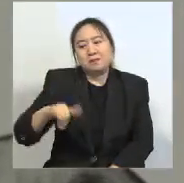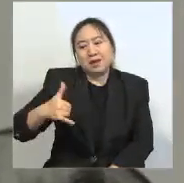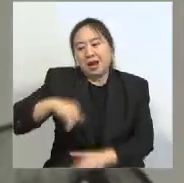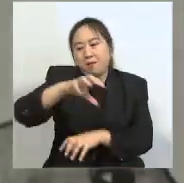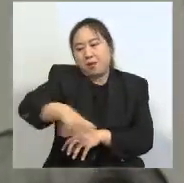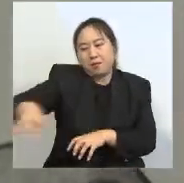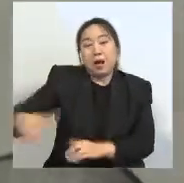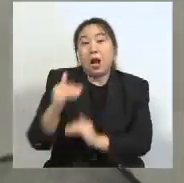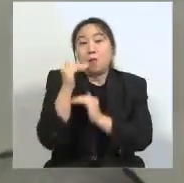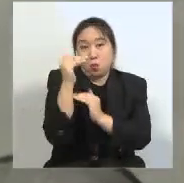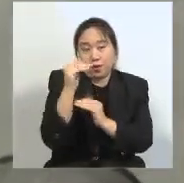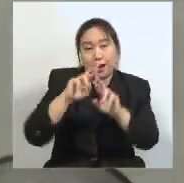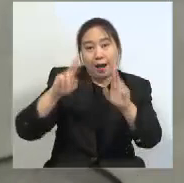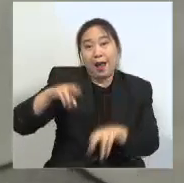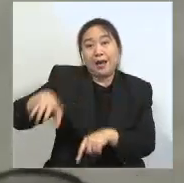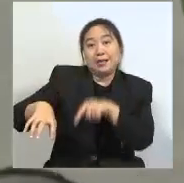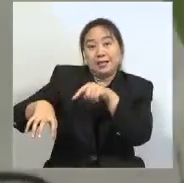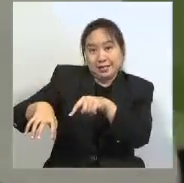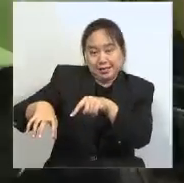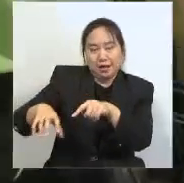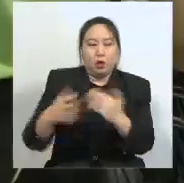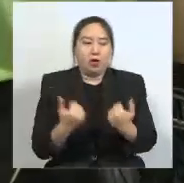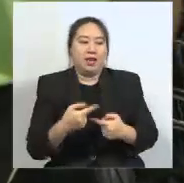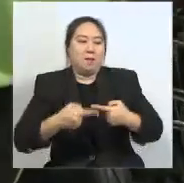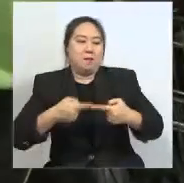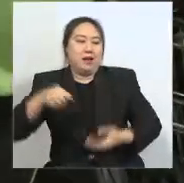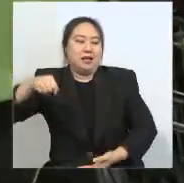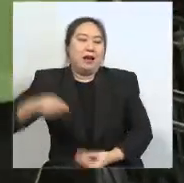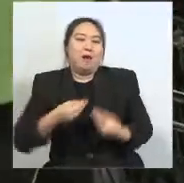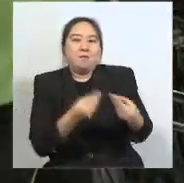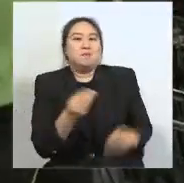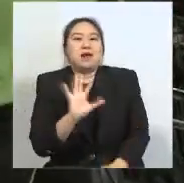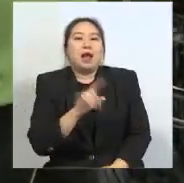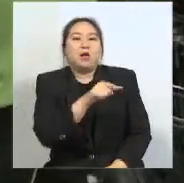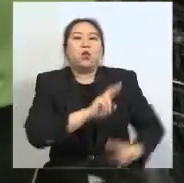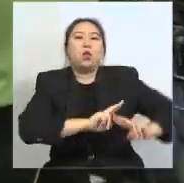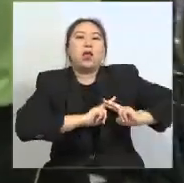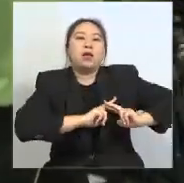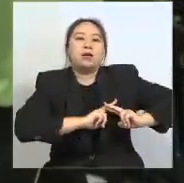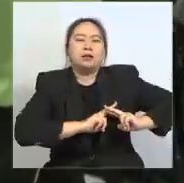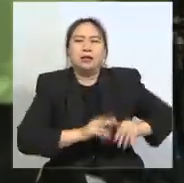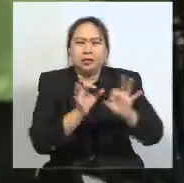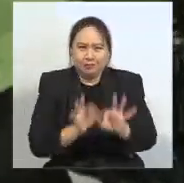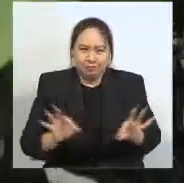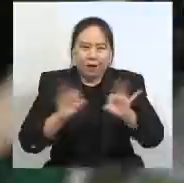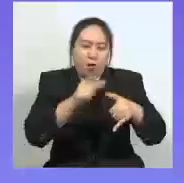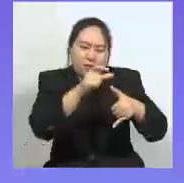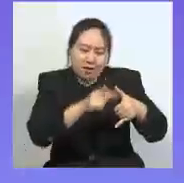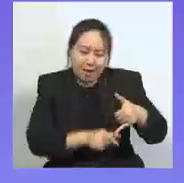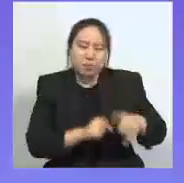าถ้าซื้อที่ห้างนี้ไม่มีแล้วนะถุงพลาสติกนะคะต้องถือกลับไปเอง มันเป็นเรื่องของพฤติกรรมอาจจะต้องใช้เวลาใน